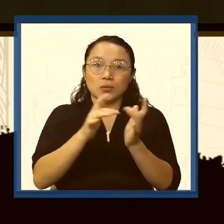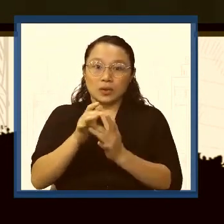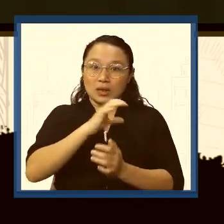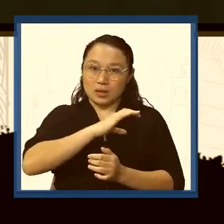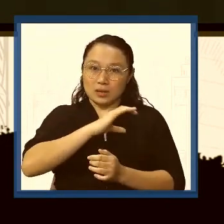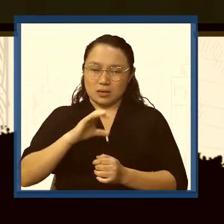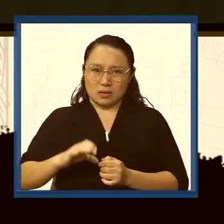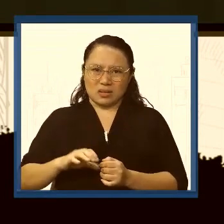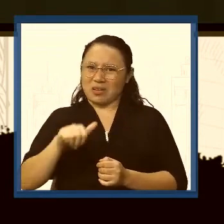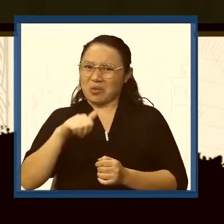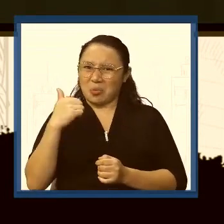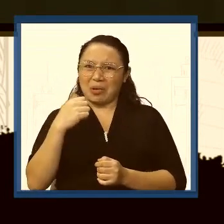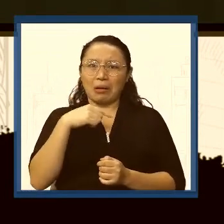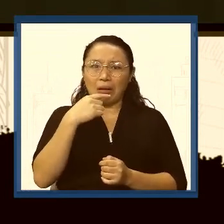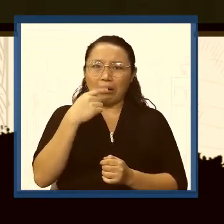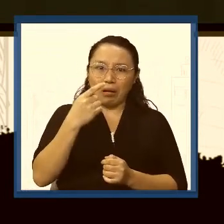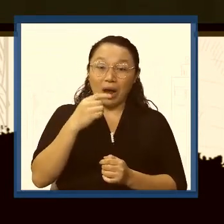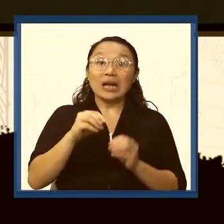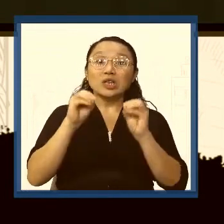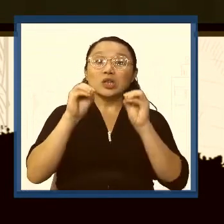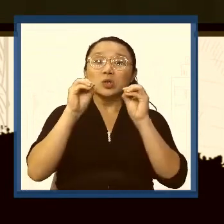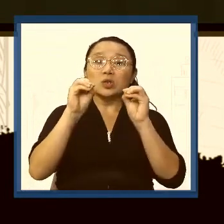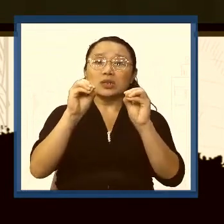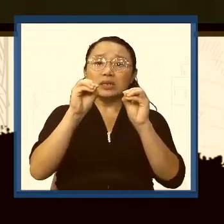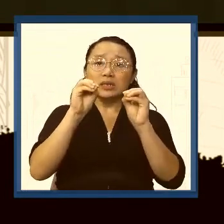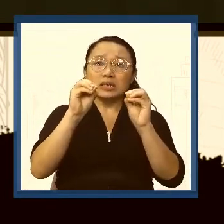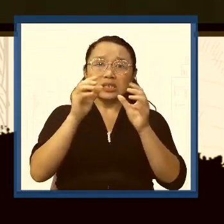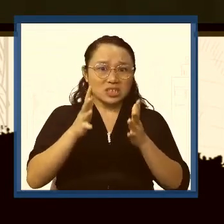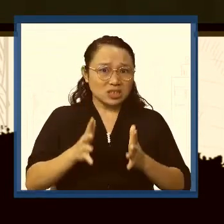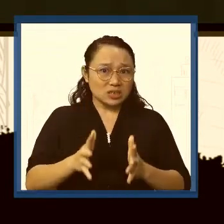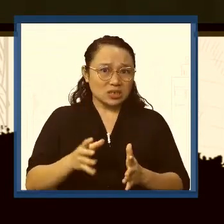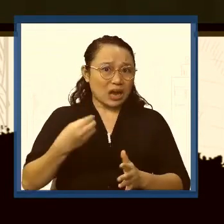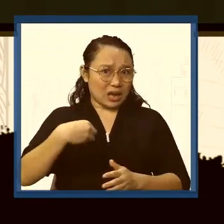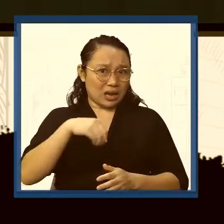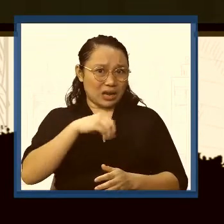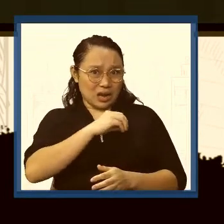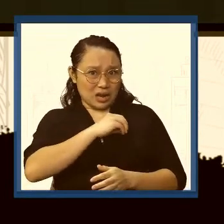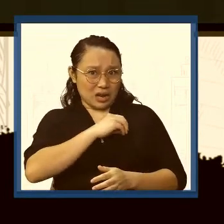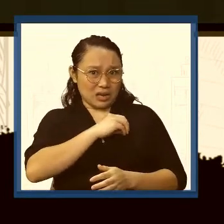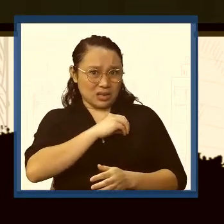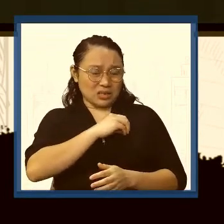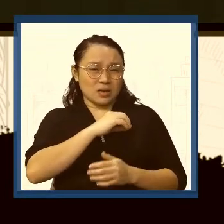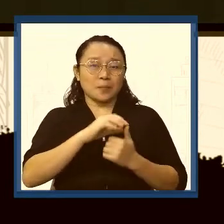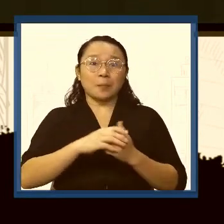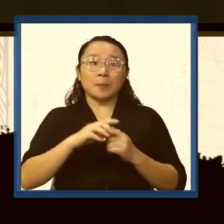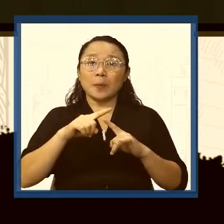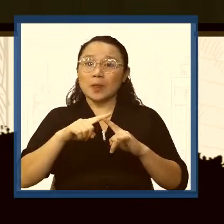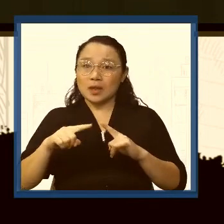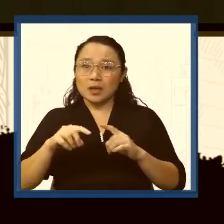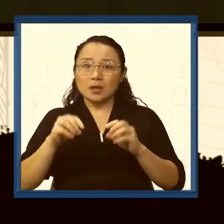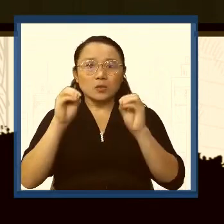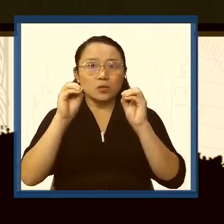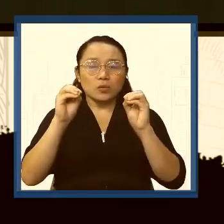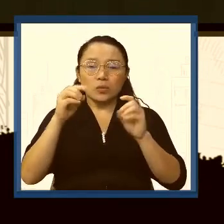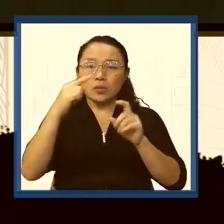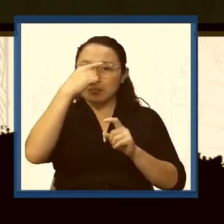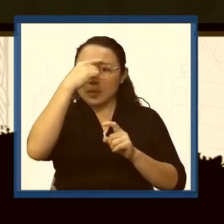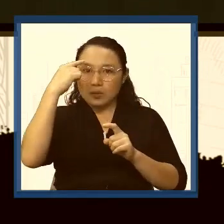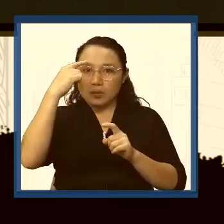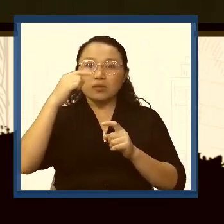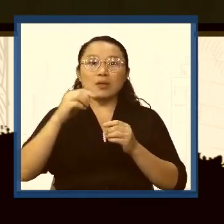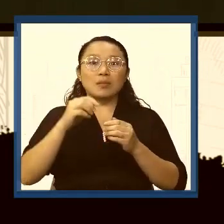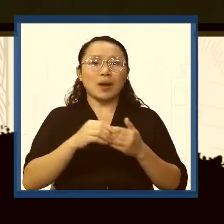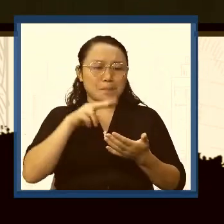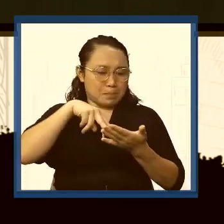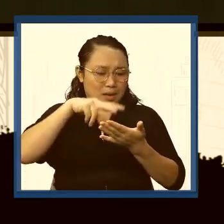uban nagiyon, mao kini ang magtutudlo kanato. Ang balaod gibutan siya magtutudlo kanato. Ngano man inigbasa ni mas